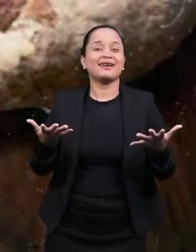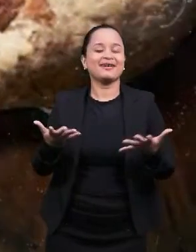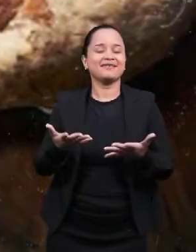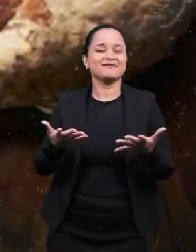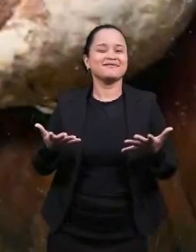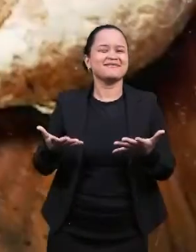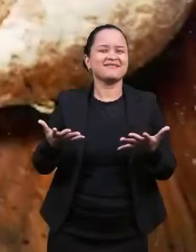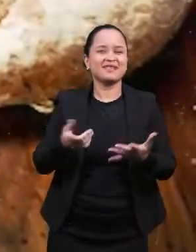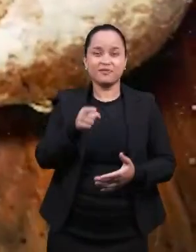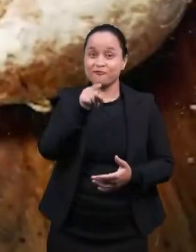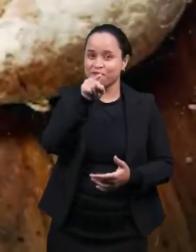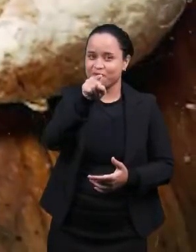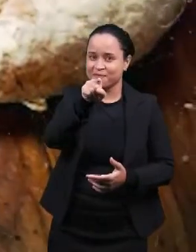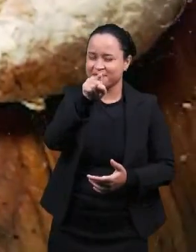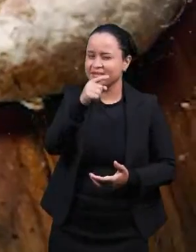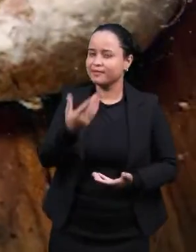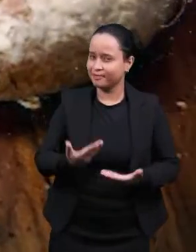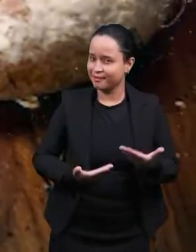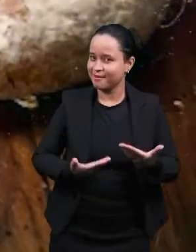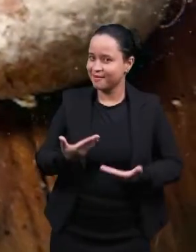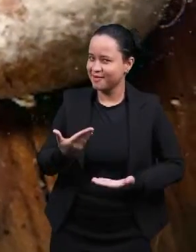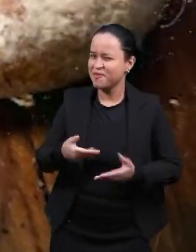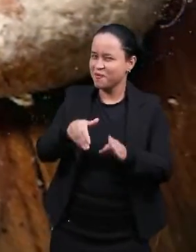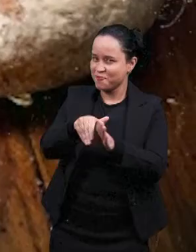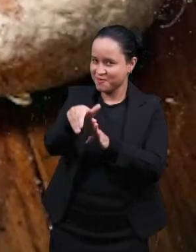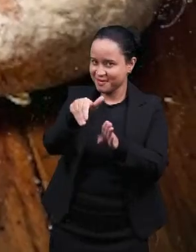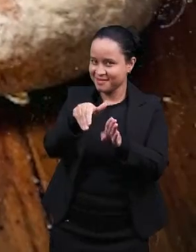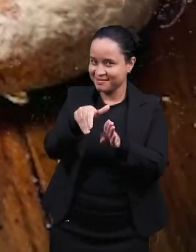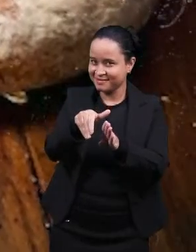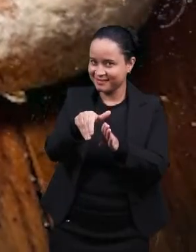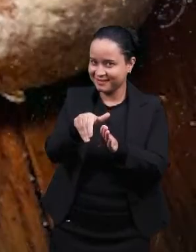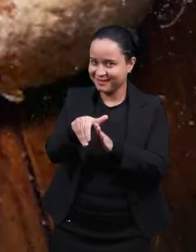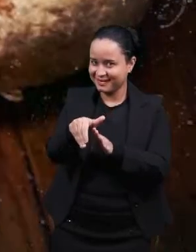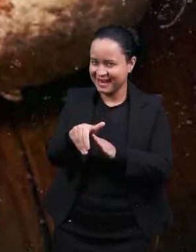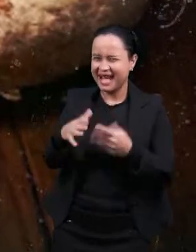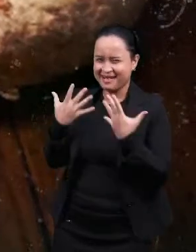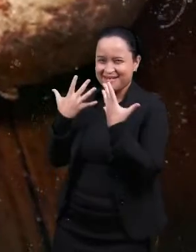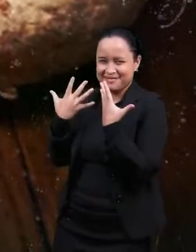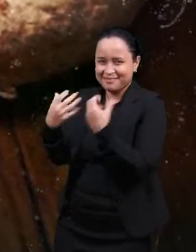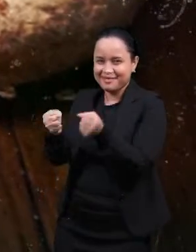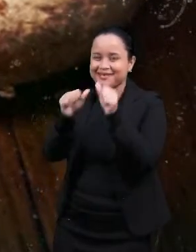Возьми твою часть, брат мой, сестра моя.